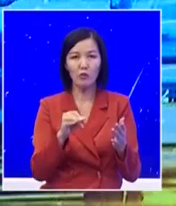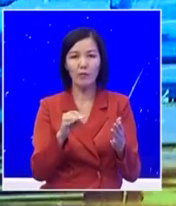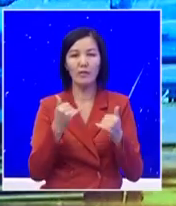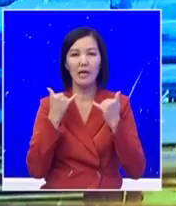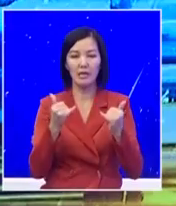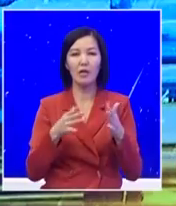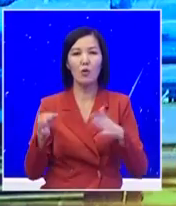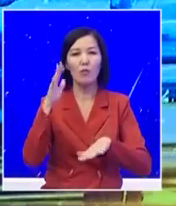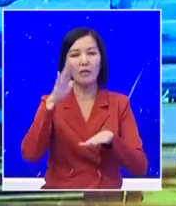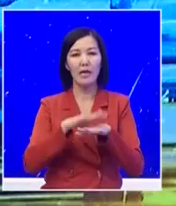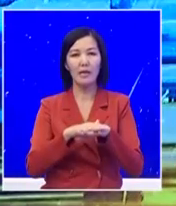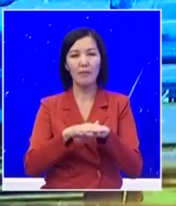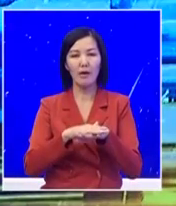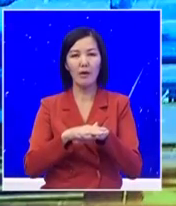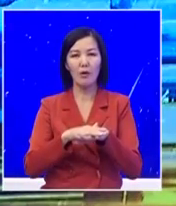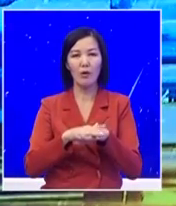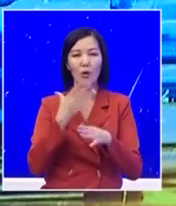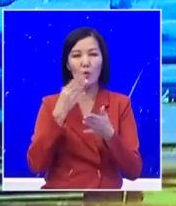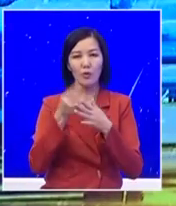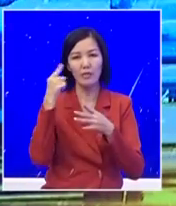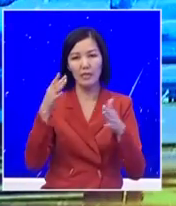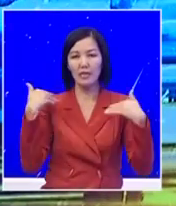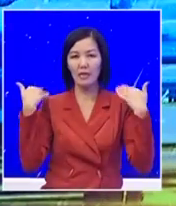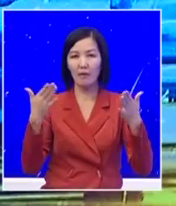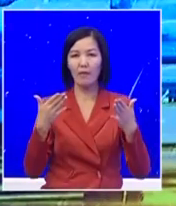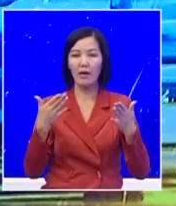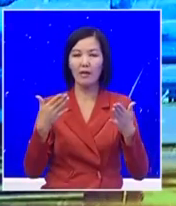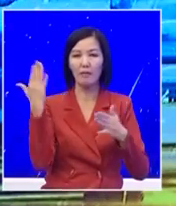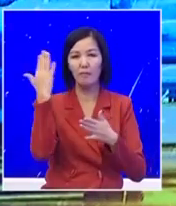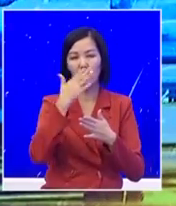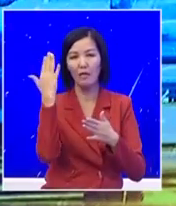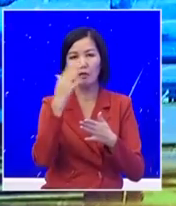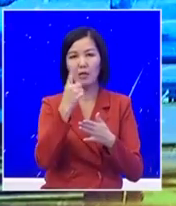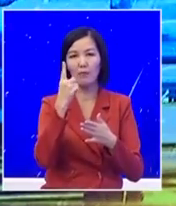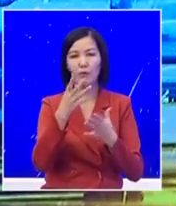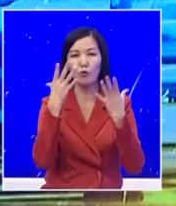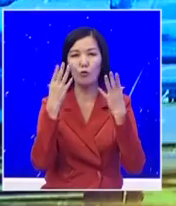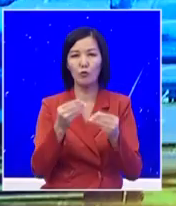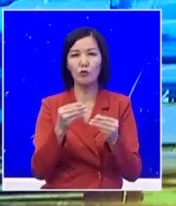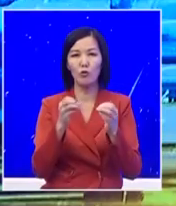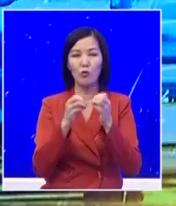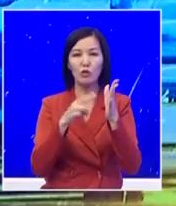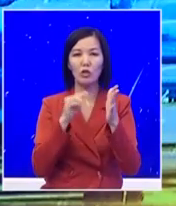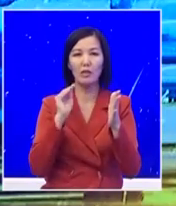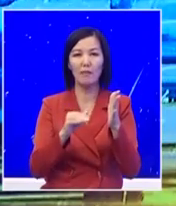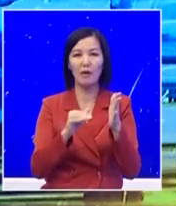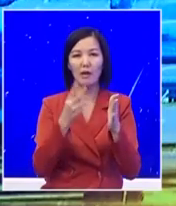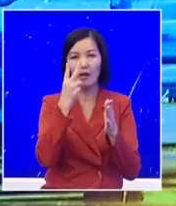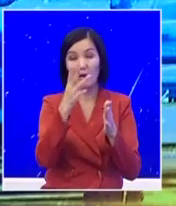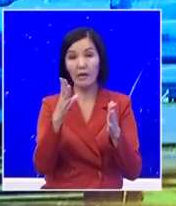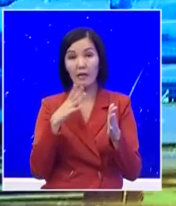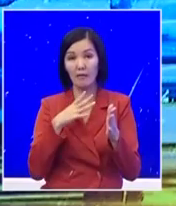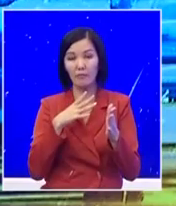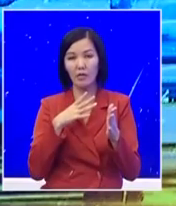Сүлейменоваларға арналған. Облыс әкімі Амандық Баталовтың идеясымен көпке ұсынылған бейне жинақ бір тәулік ішінде 17 мыңнан аса